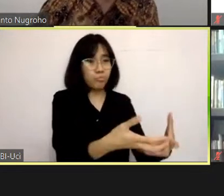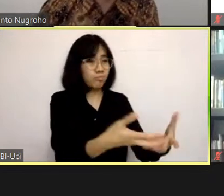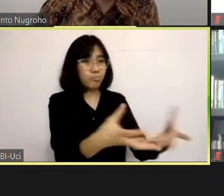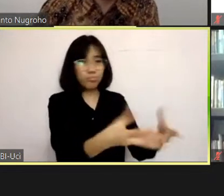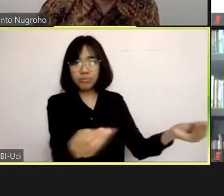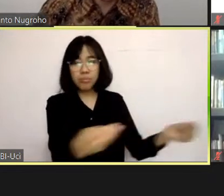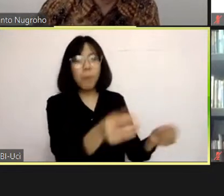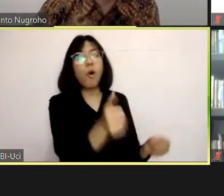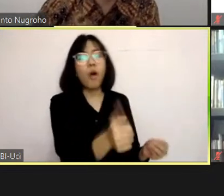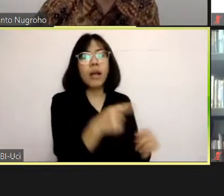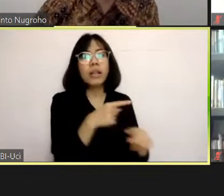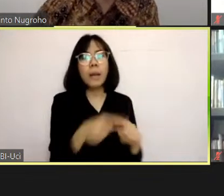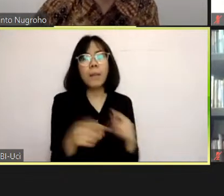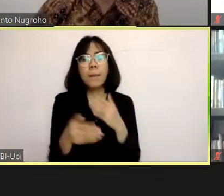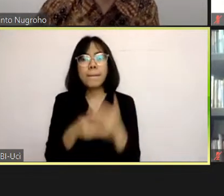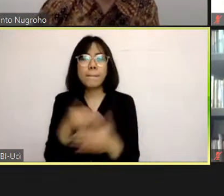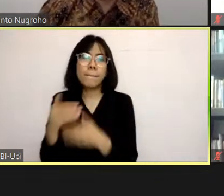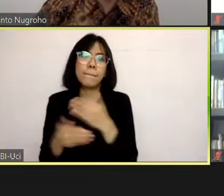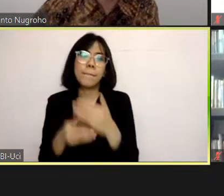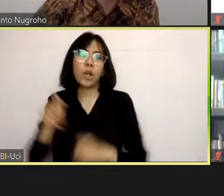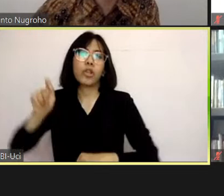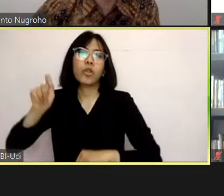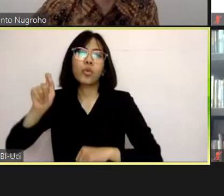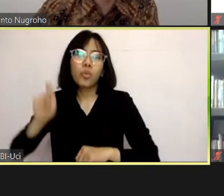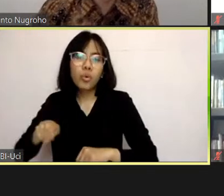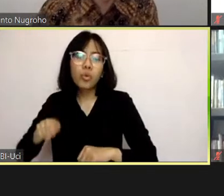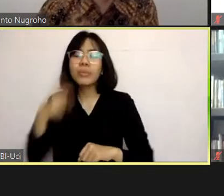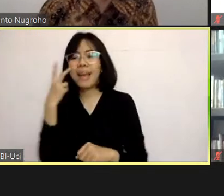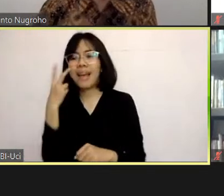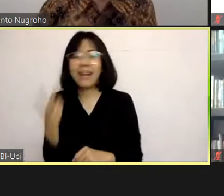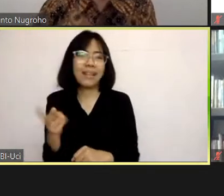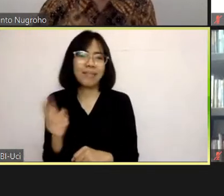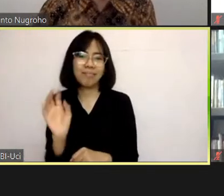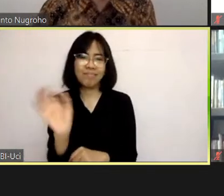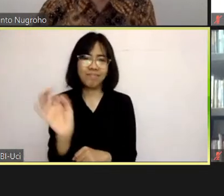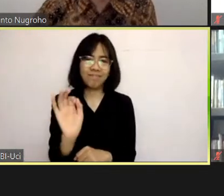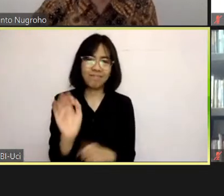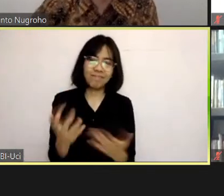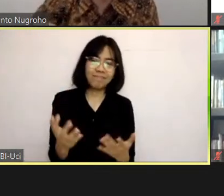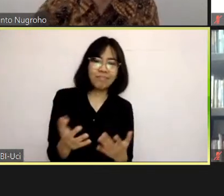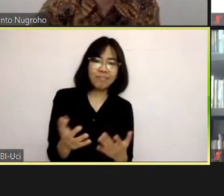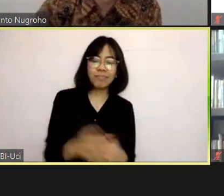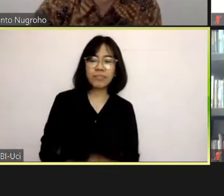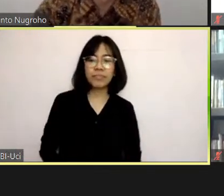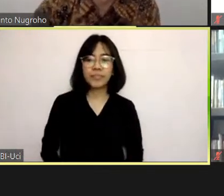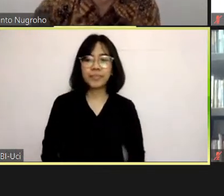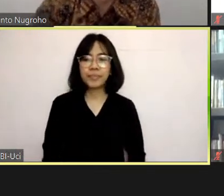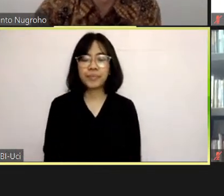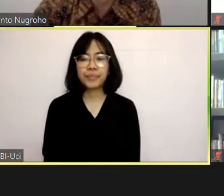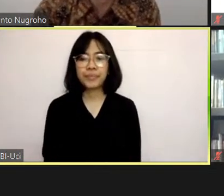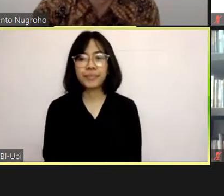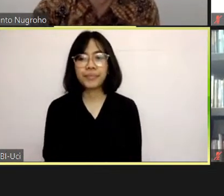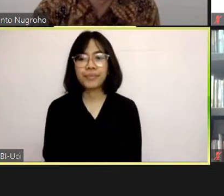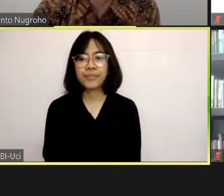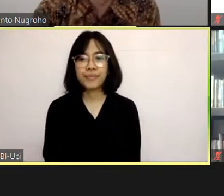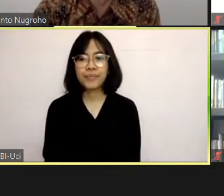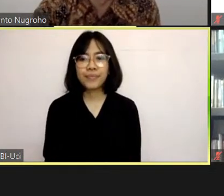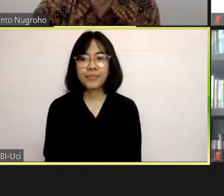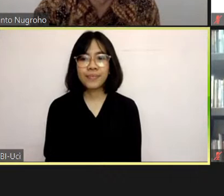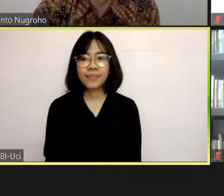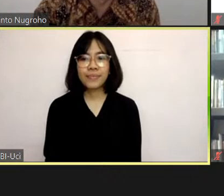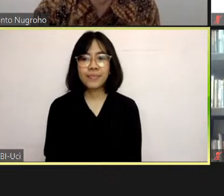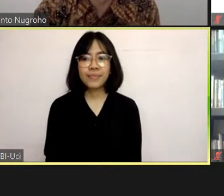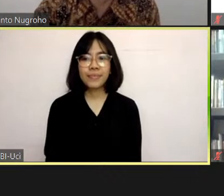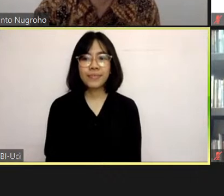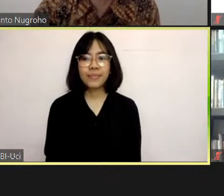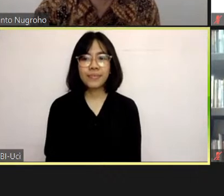soal due process of law atau proses menuju pembubarannya. Begitu mungkin mudah-mudahan menjawab. Terima